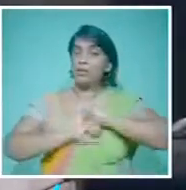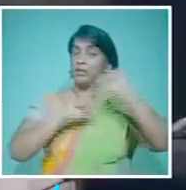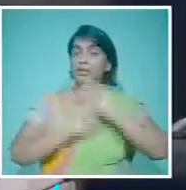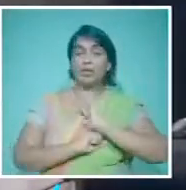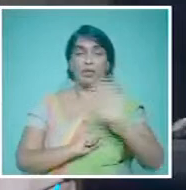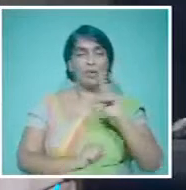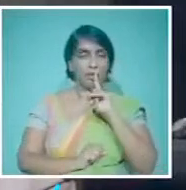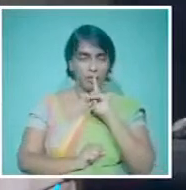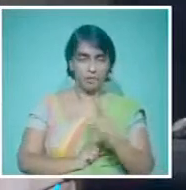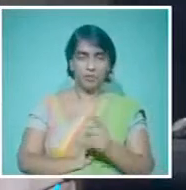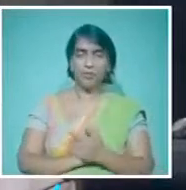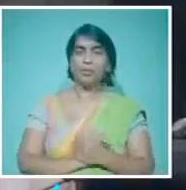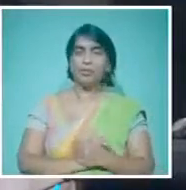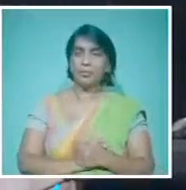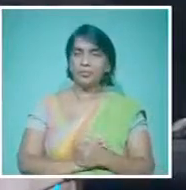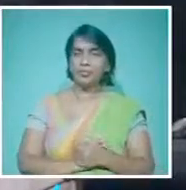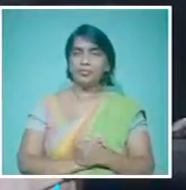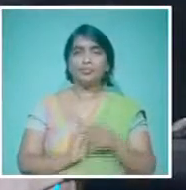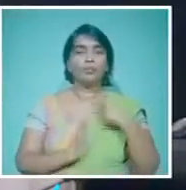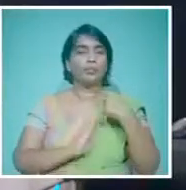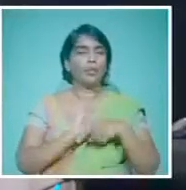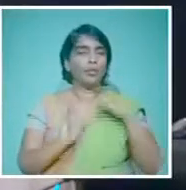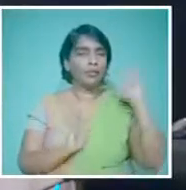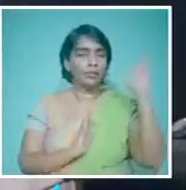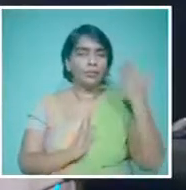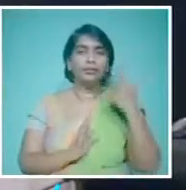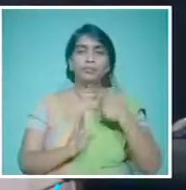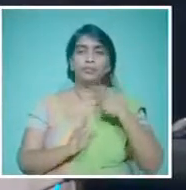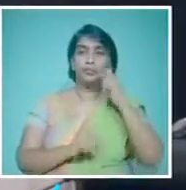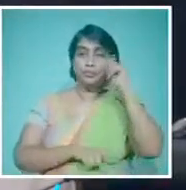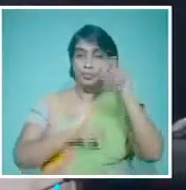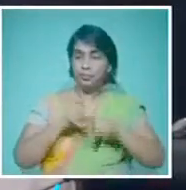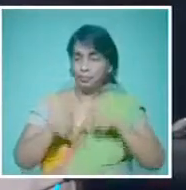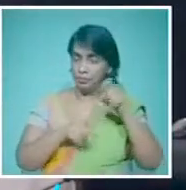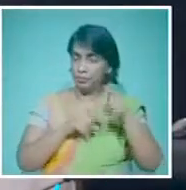කිව්වා ලංකා වටෙන් ආපු මිනිස්සුන්